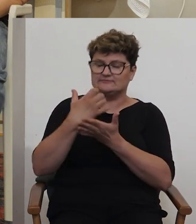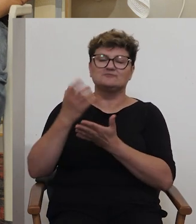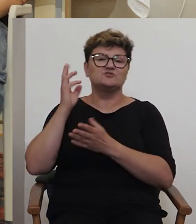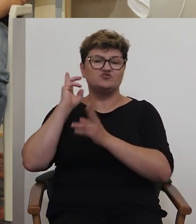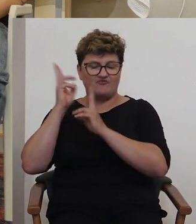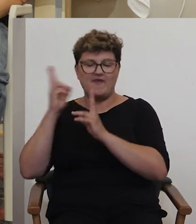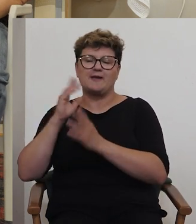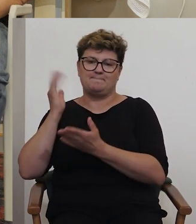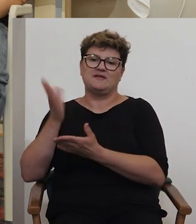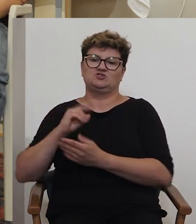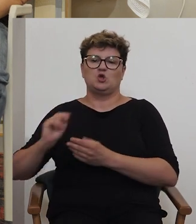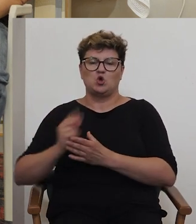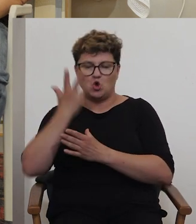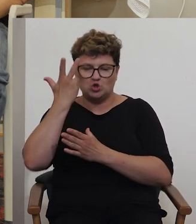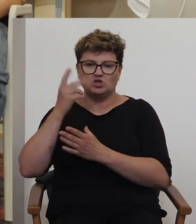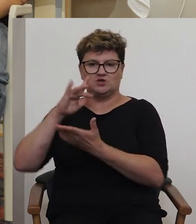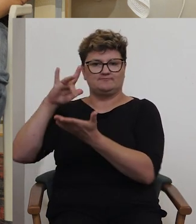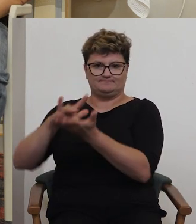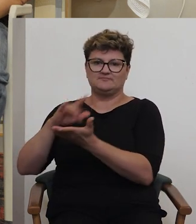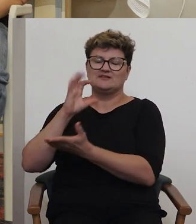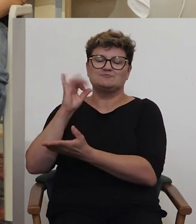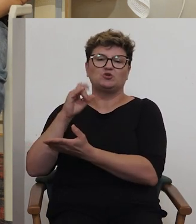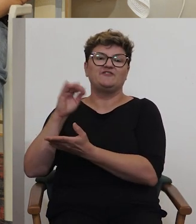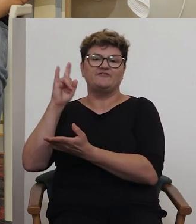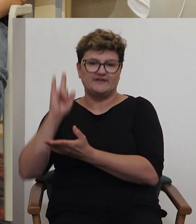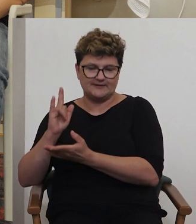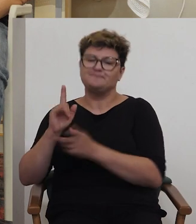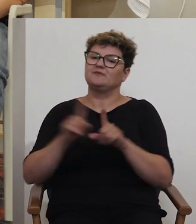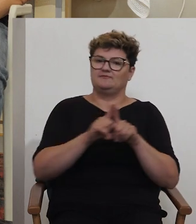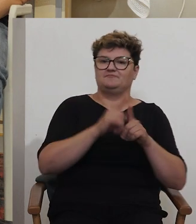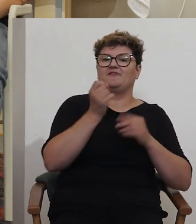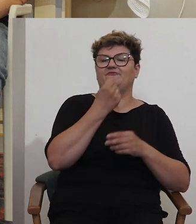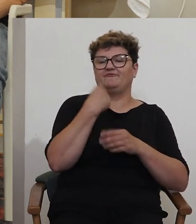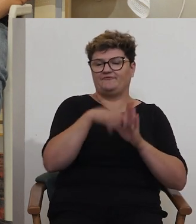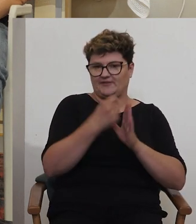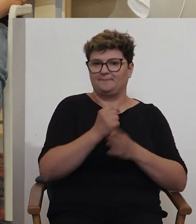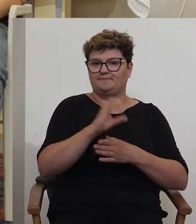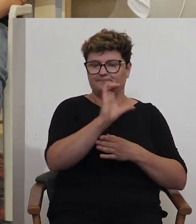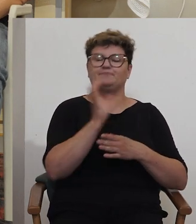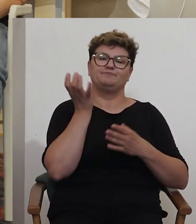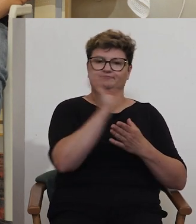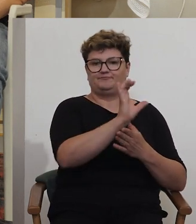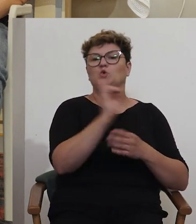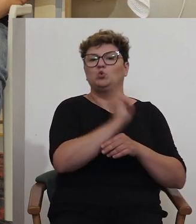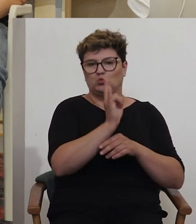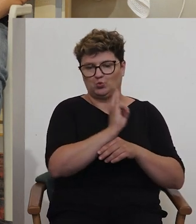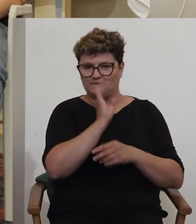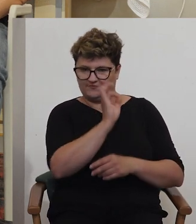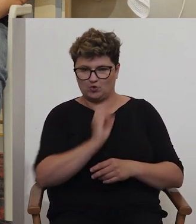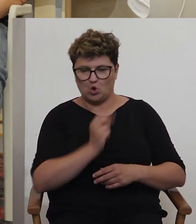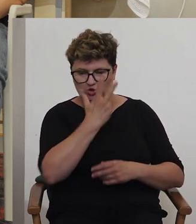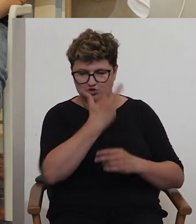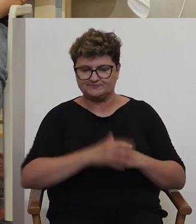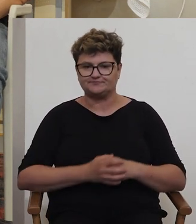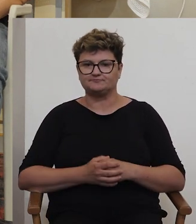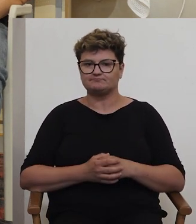na profilu Gojki 3 na platformie Spotify, a zapis wideo na profilu Gojki 3 na YouTubie. No